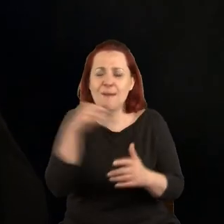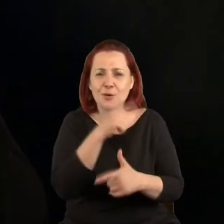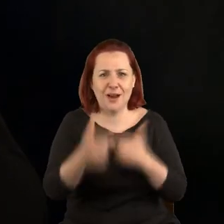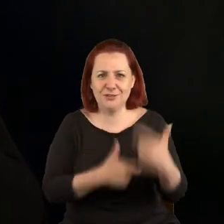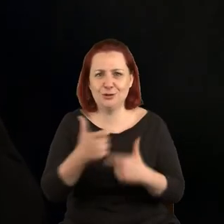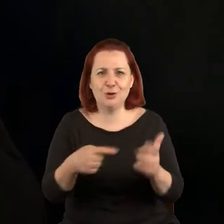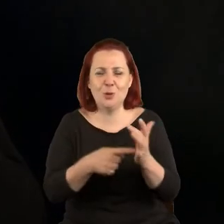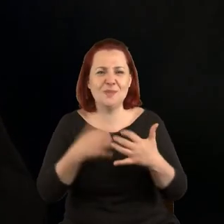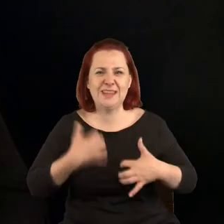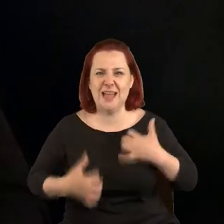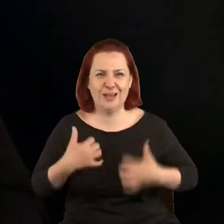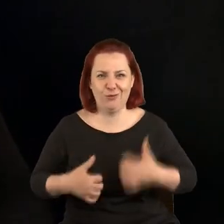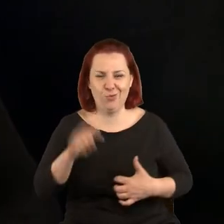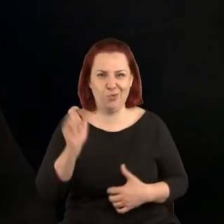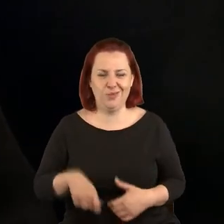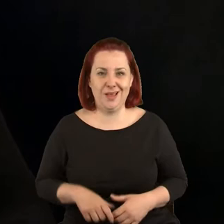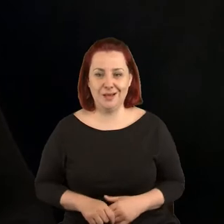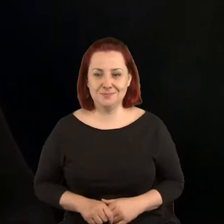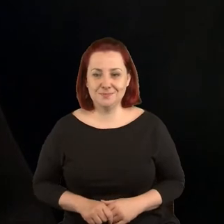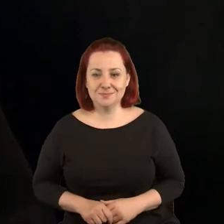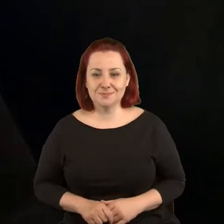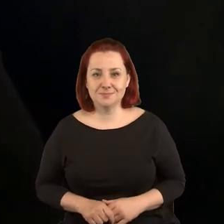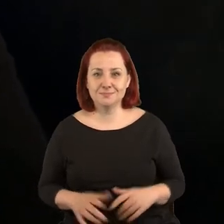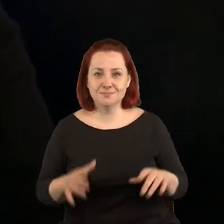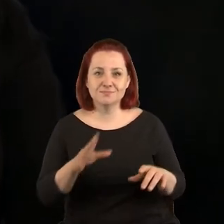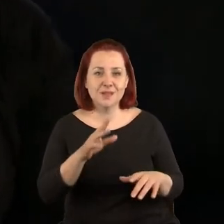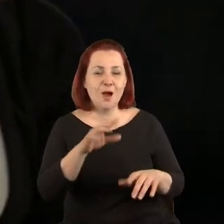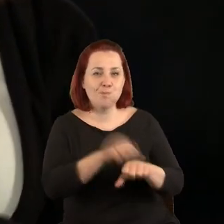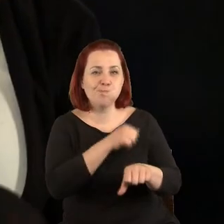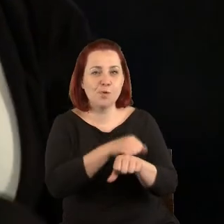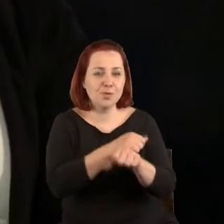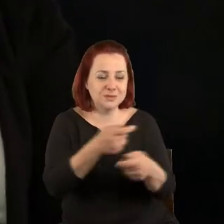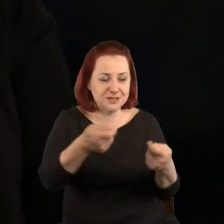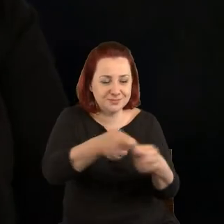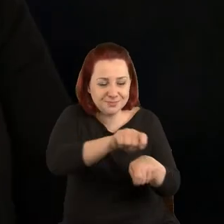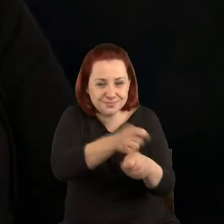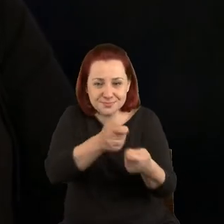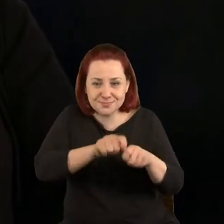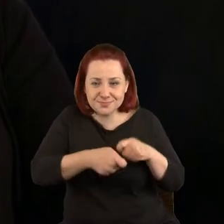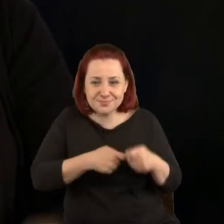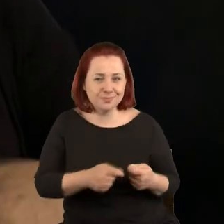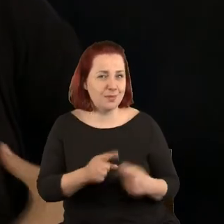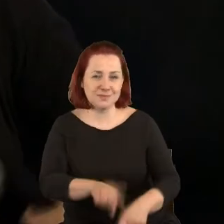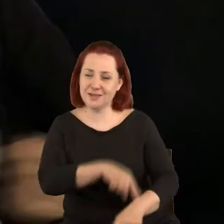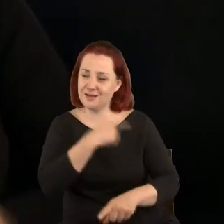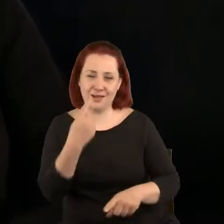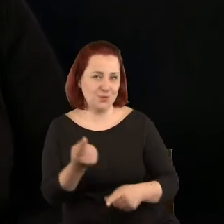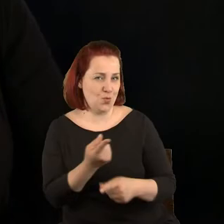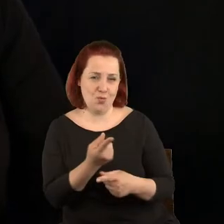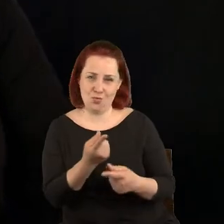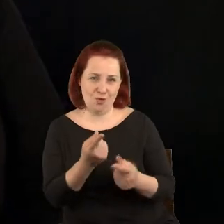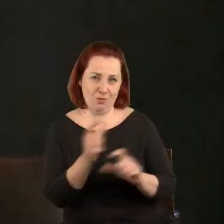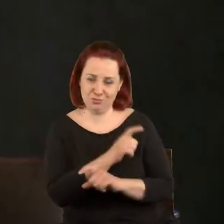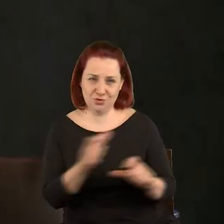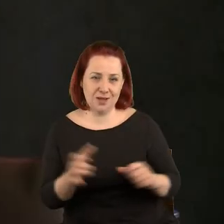albo która cię denerwuje. Więc sznurowanie butów. Tak, sznurowanie butów, tak. Bo to mi zabiera za dużo czasu albo ewentualnie